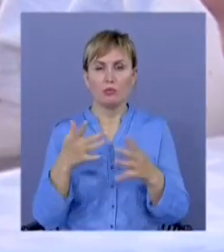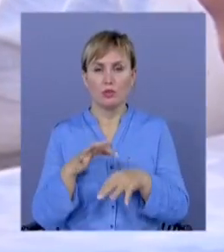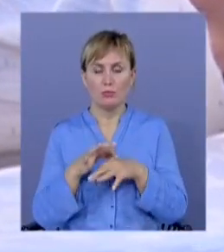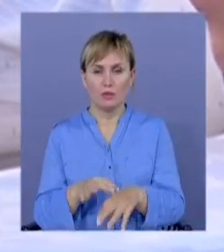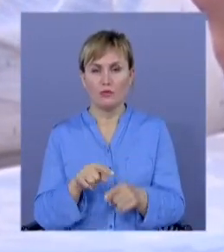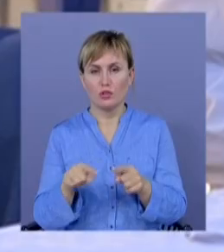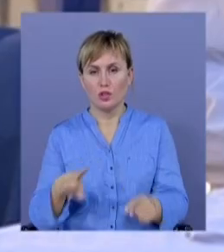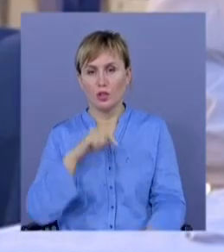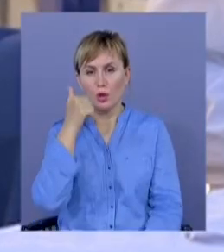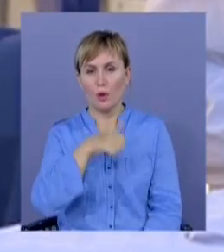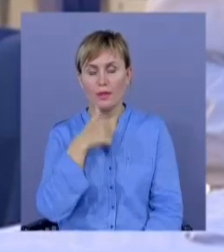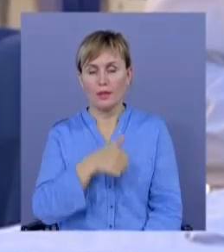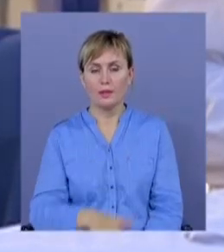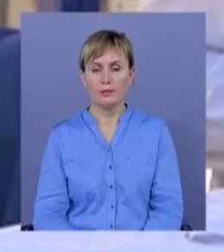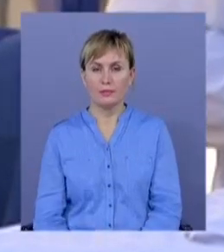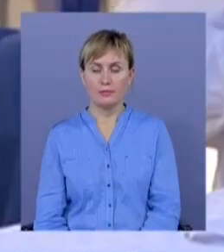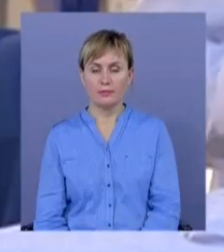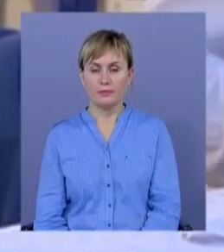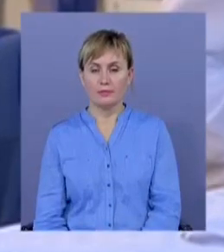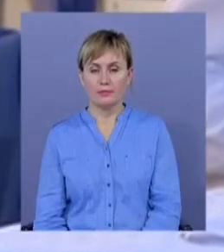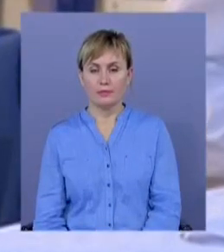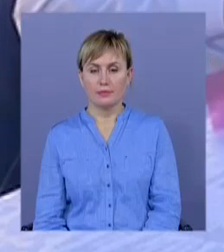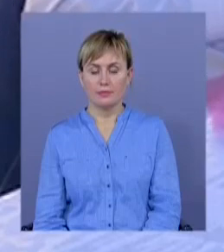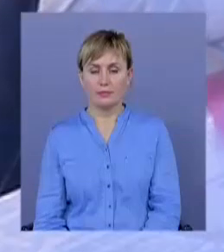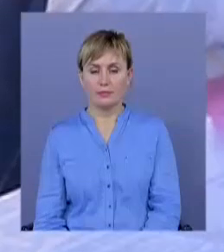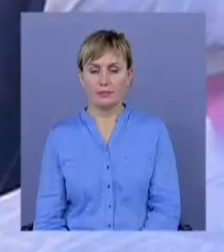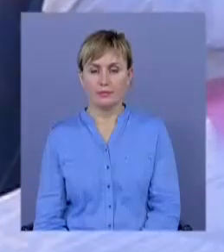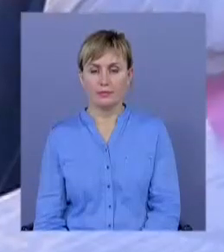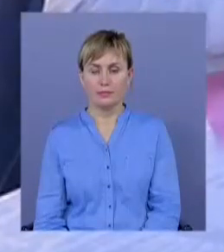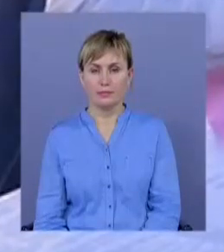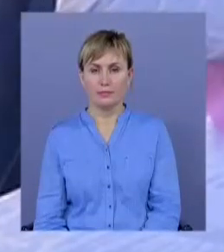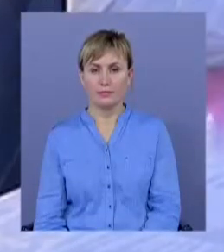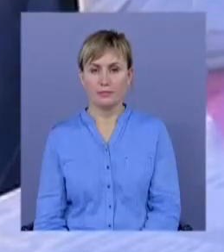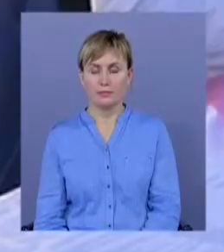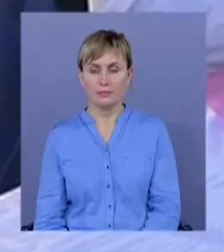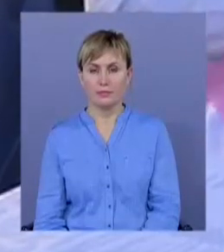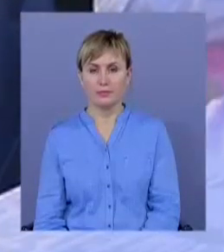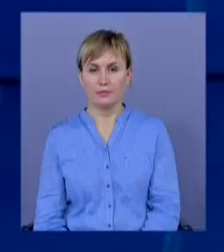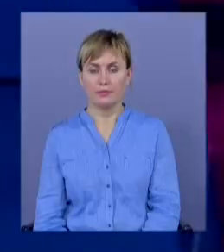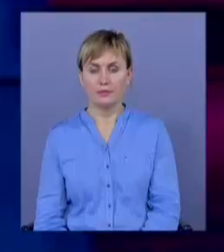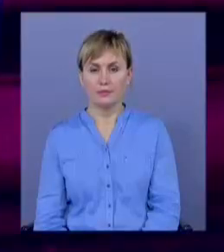в течение года. Ильзат Акчурин, Рамина Макаримова, Ялкунжан Ашимжанов, телеканал Алматы.